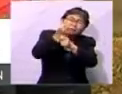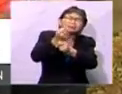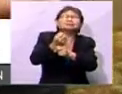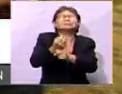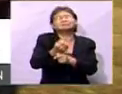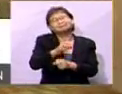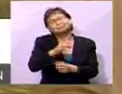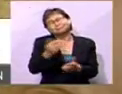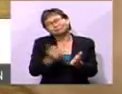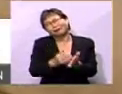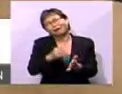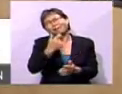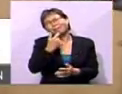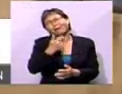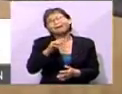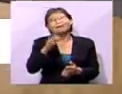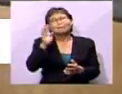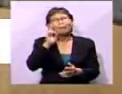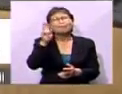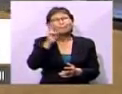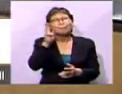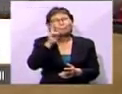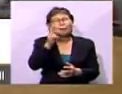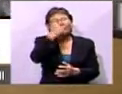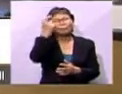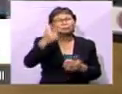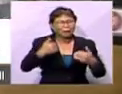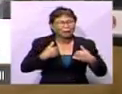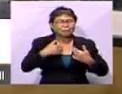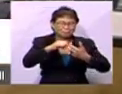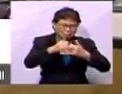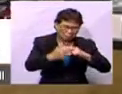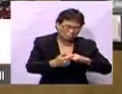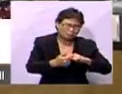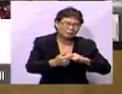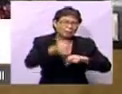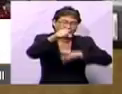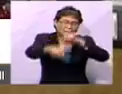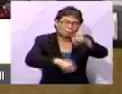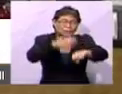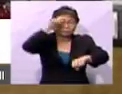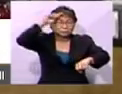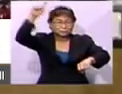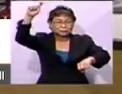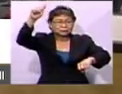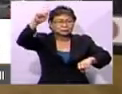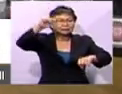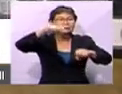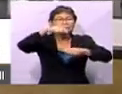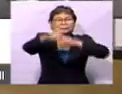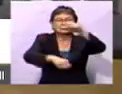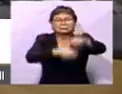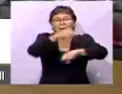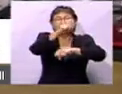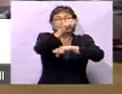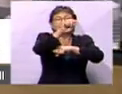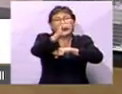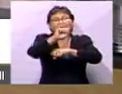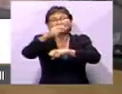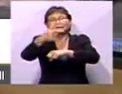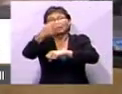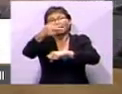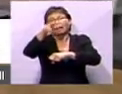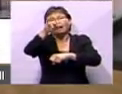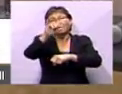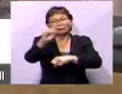baru di Malaysia. Antara yang pernah terbalit dengan isu ini adalah pelumba Terengganu Cycling Team TSG, Harif